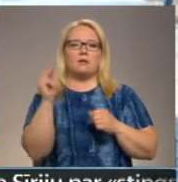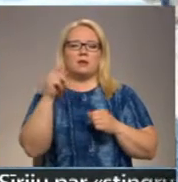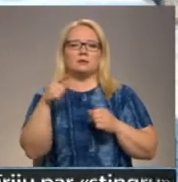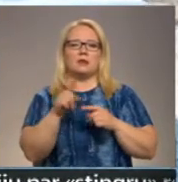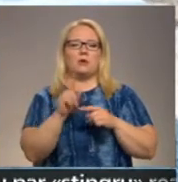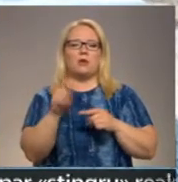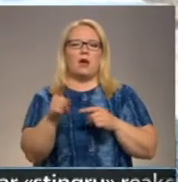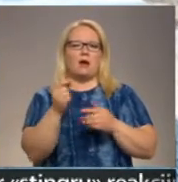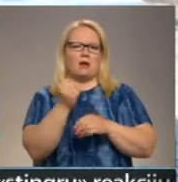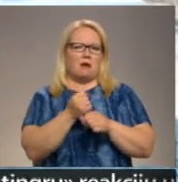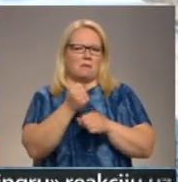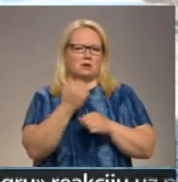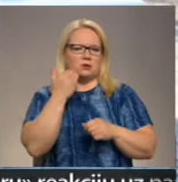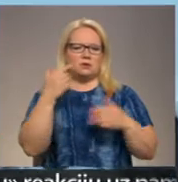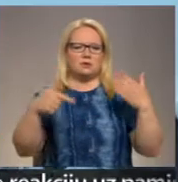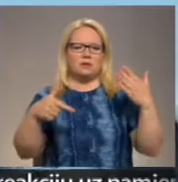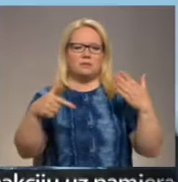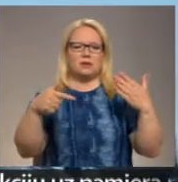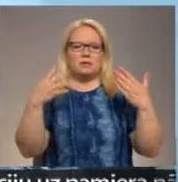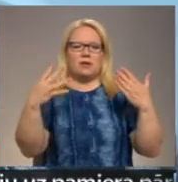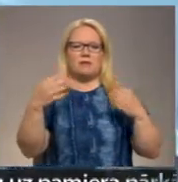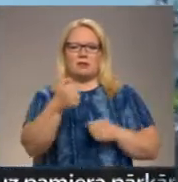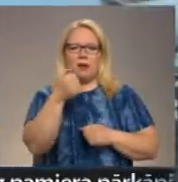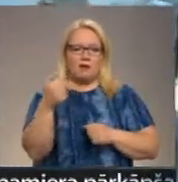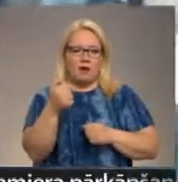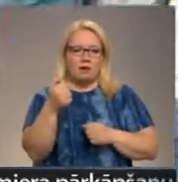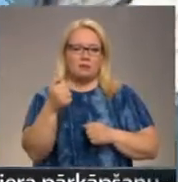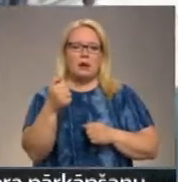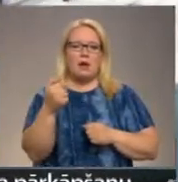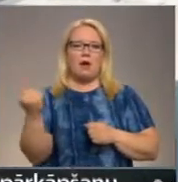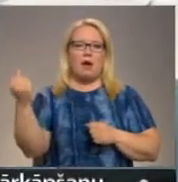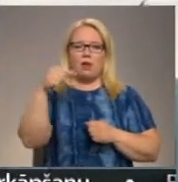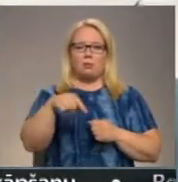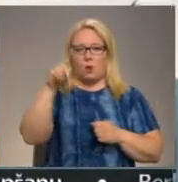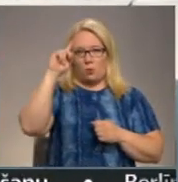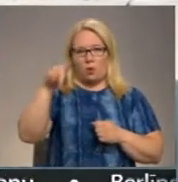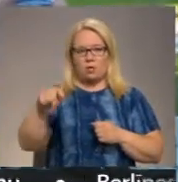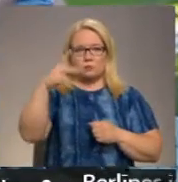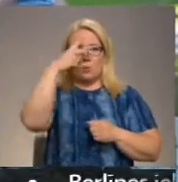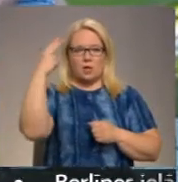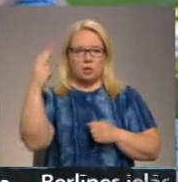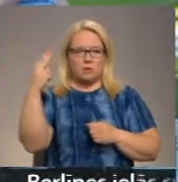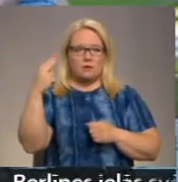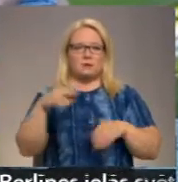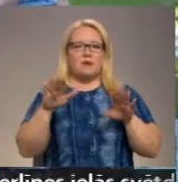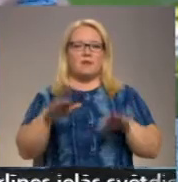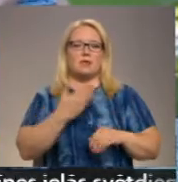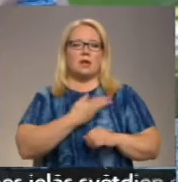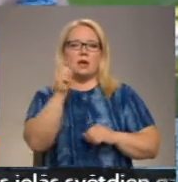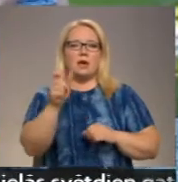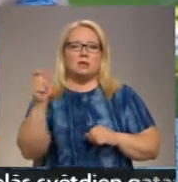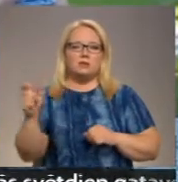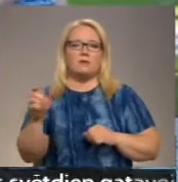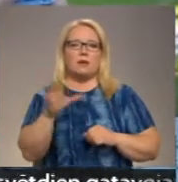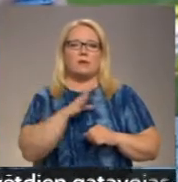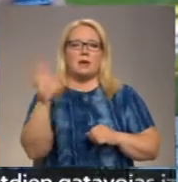jeb kapeika saucamo, 79. Gadā. Atbraucis, protams, no Lītuvas. Vietējie iedzīvotāji un